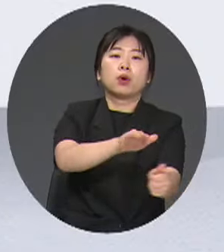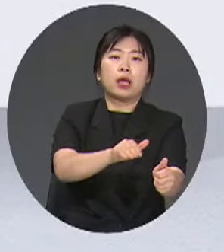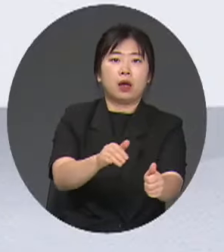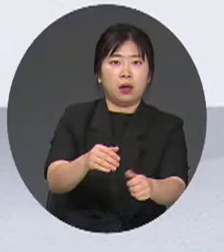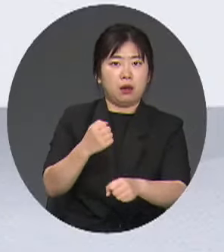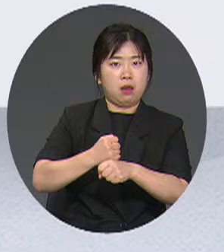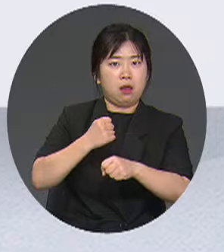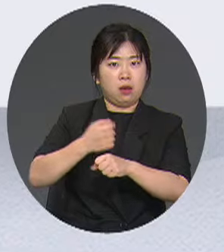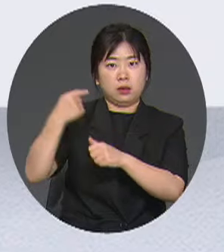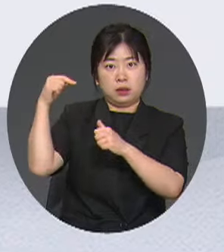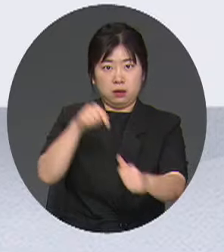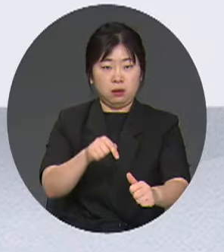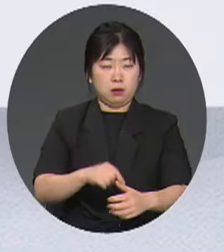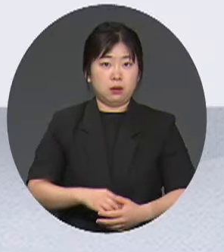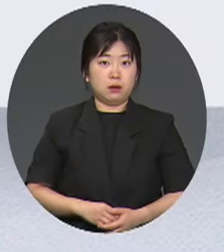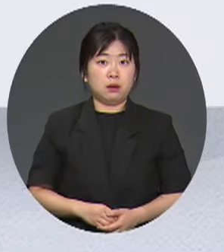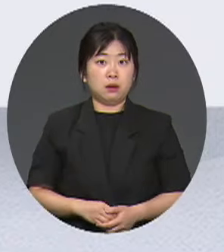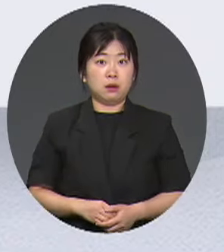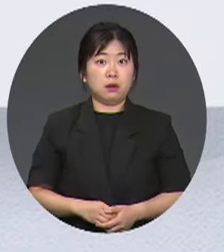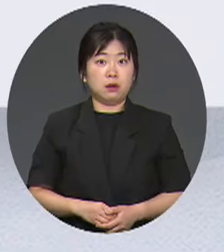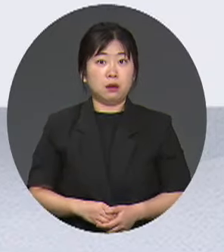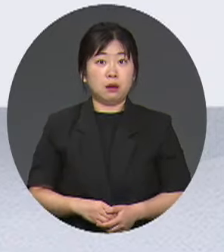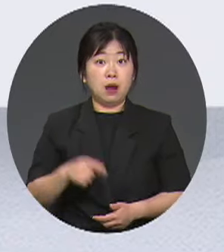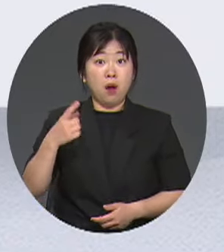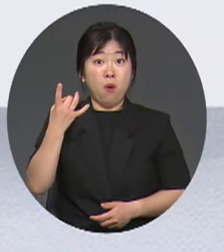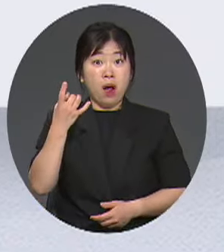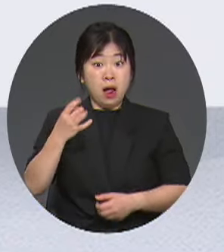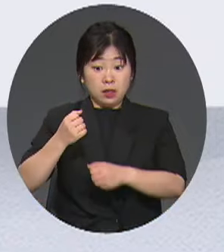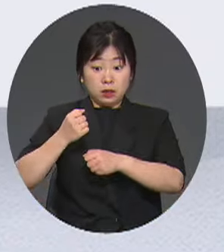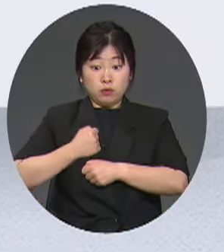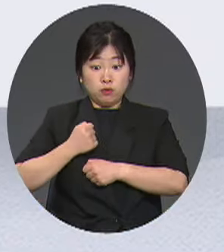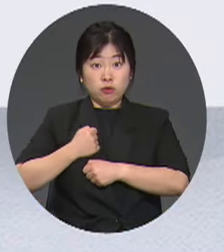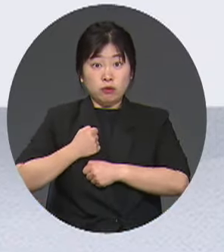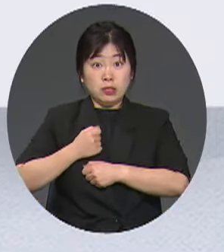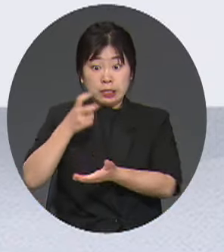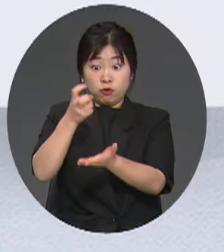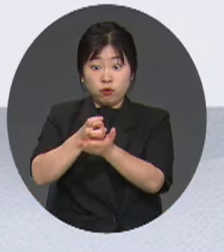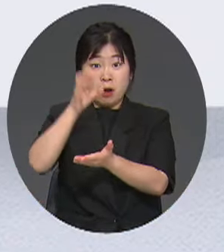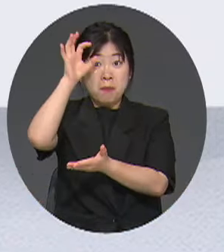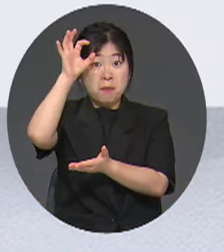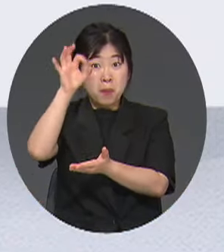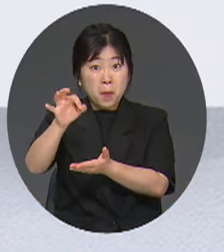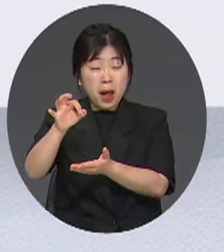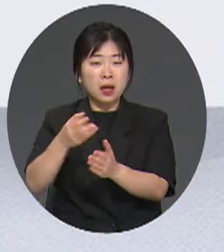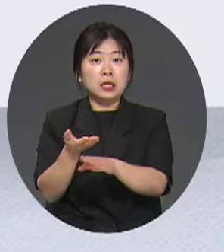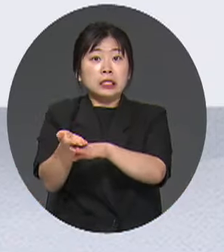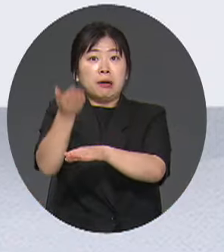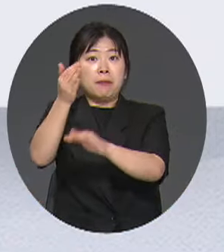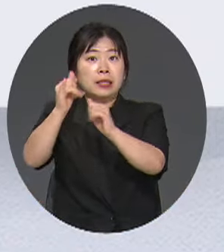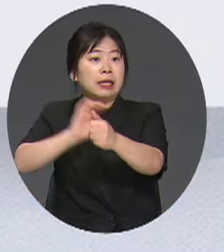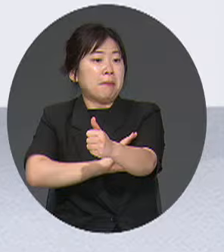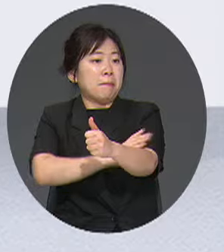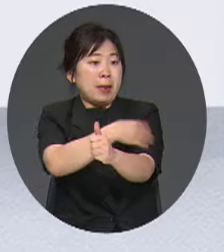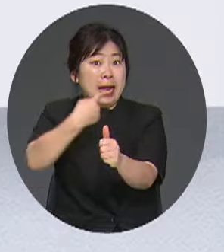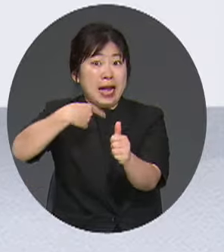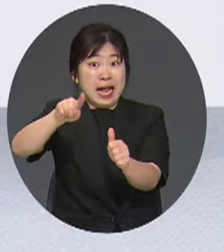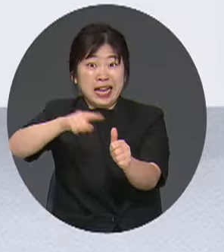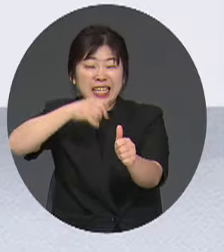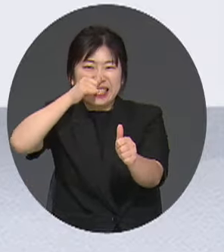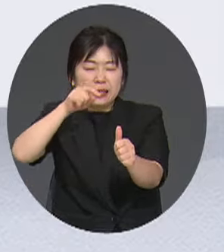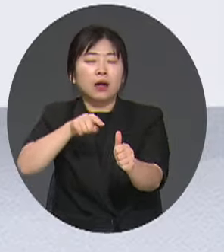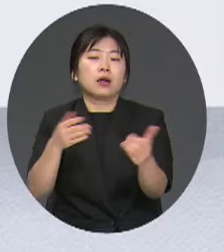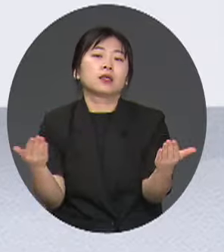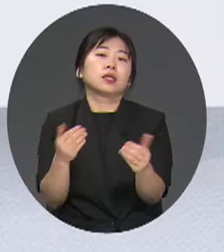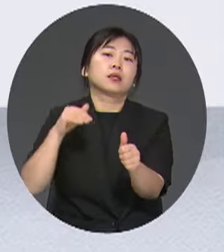국방부의 인사관리 훈령에선 우위를 이용해 업무상 적정 범위를 넘어 근무 환경을 악화시키는 행위를 직장 내 괴롭힘으로